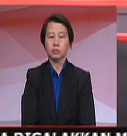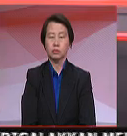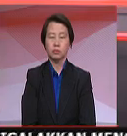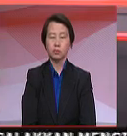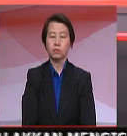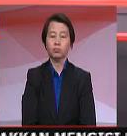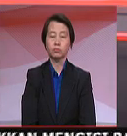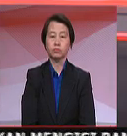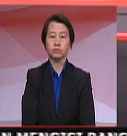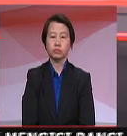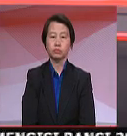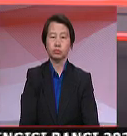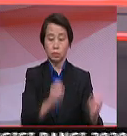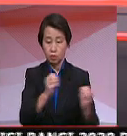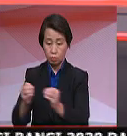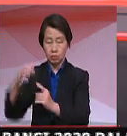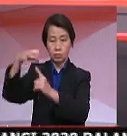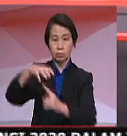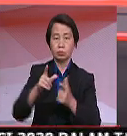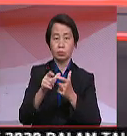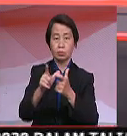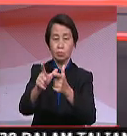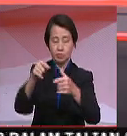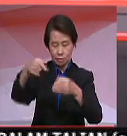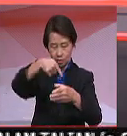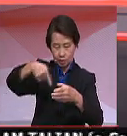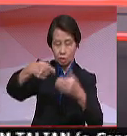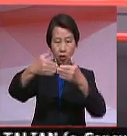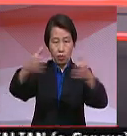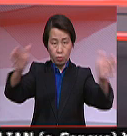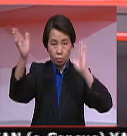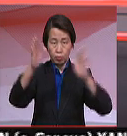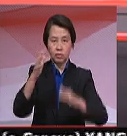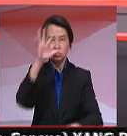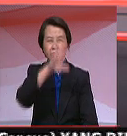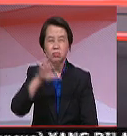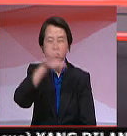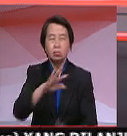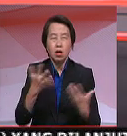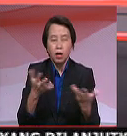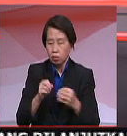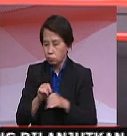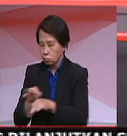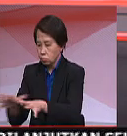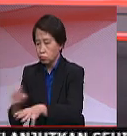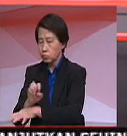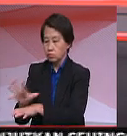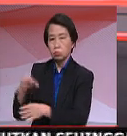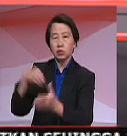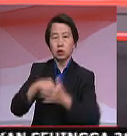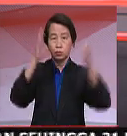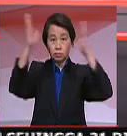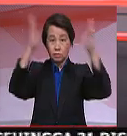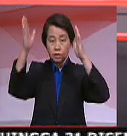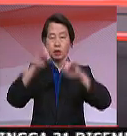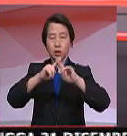Hai penganjuran kejohanan olahraga dalaman dan terbuka berisi masih samar susulan penularan ke Wisma belas dalam